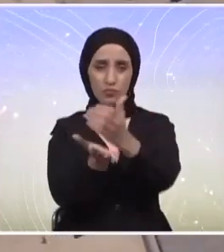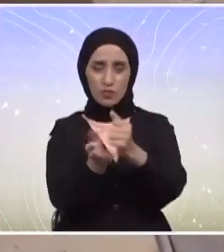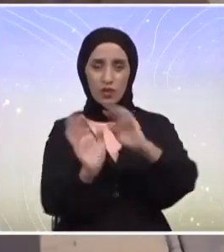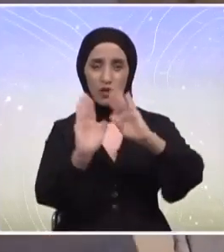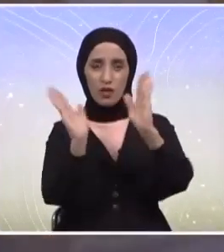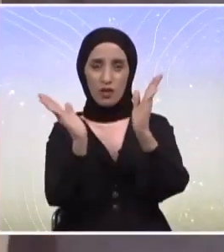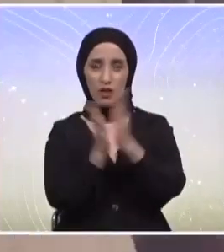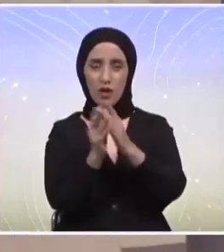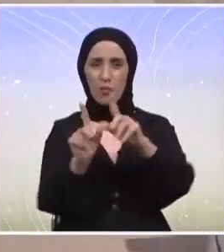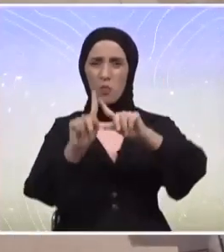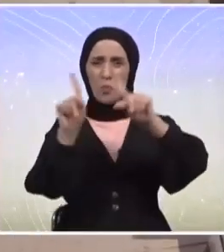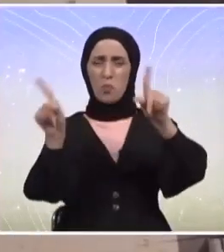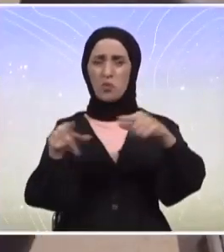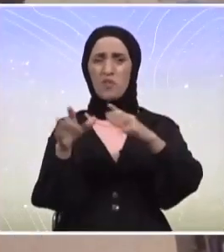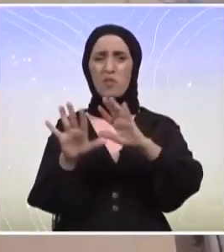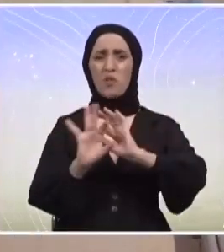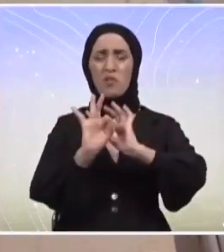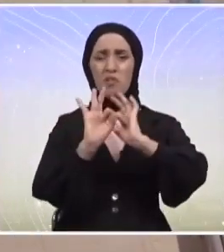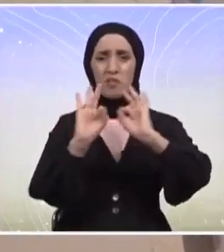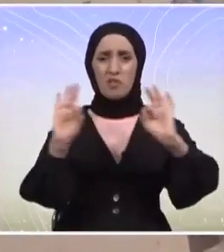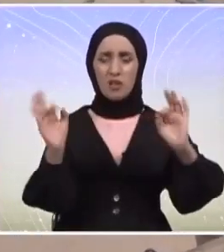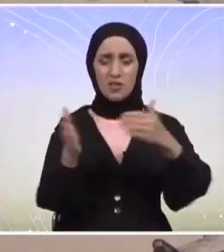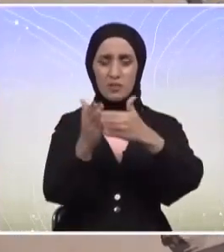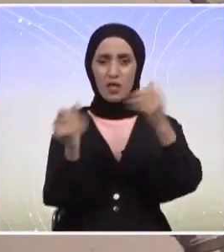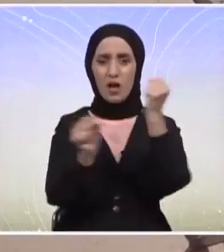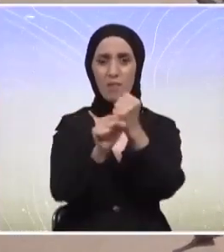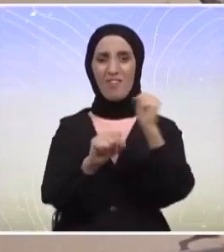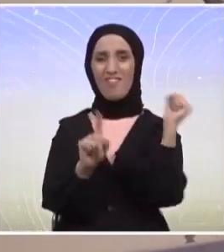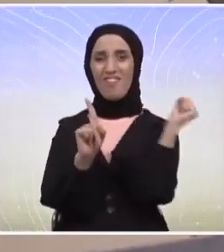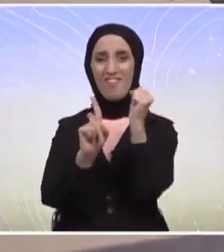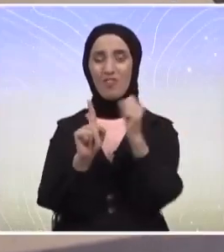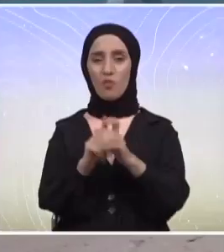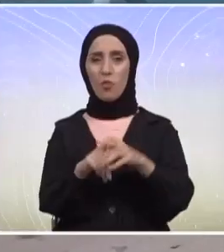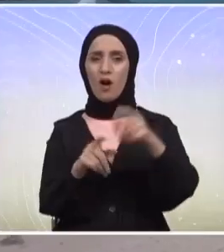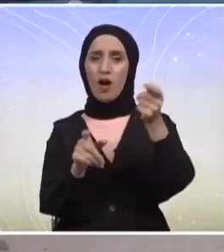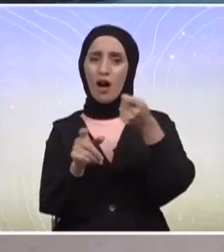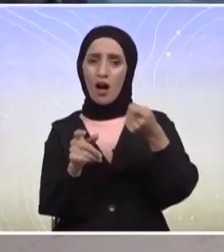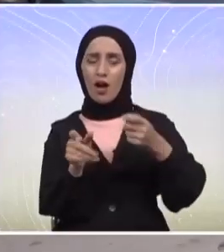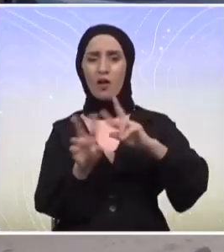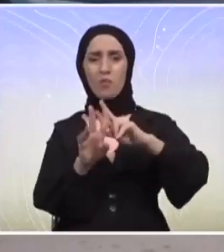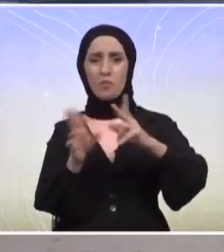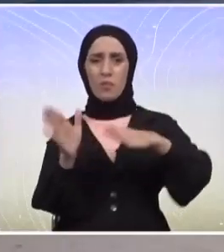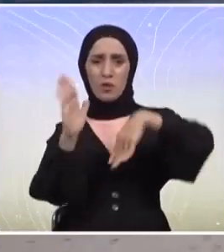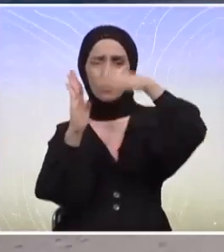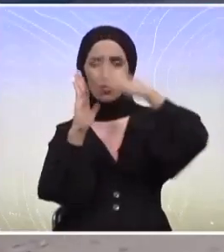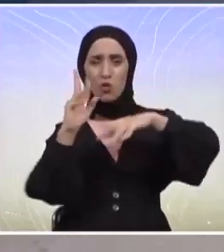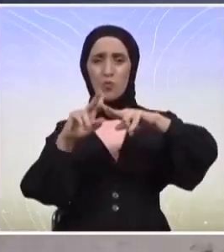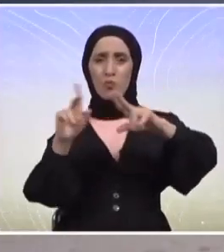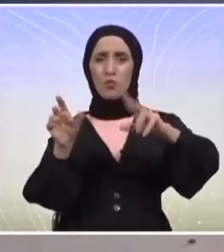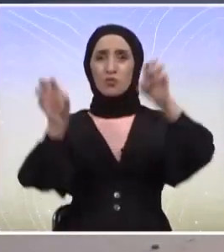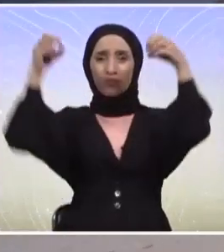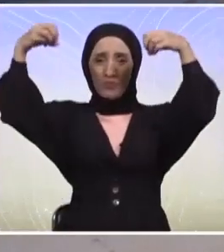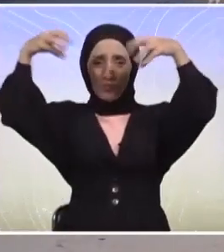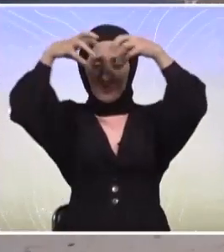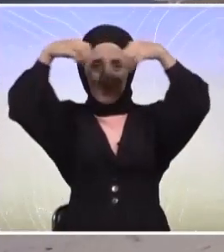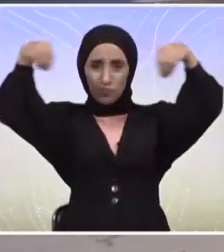المجاورة لتكون نواة البداية، وأقلام رسم وأدوات الطلاء وأعمال الزينة وكل ما له